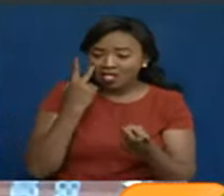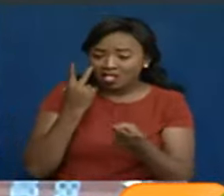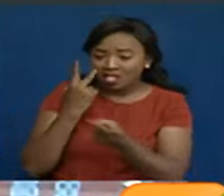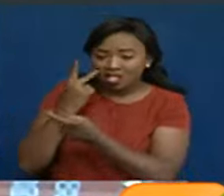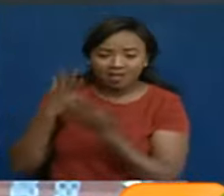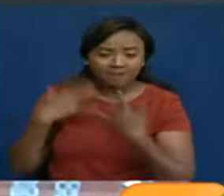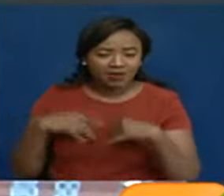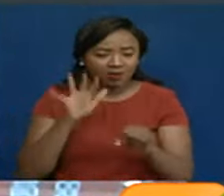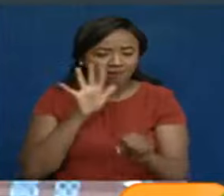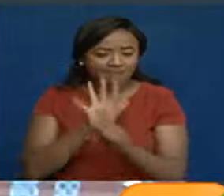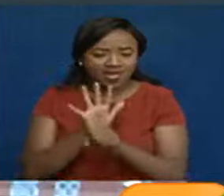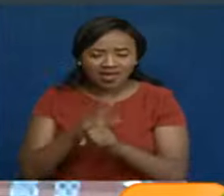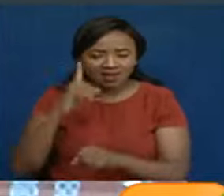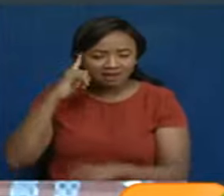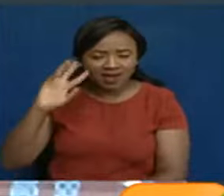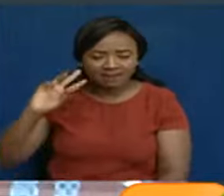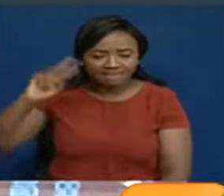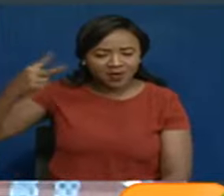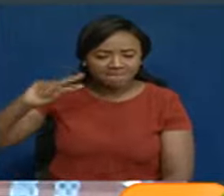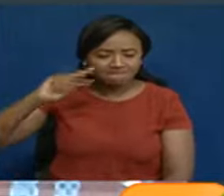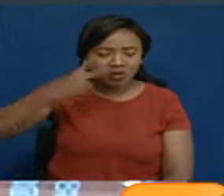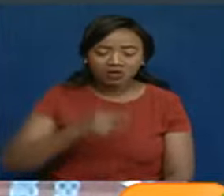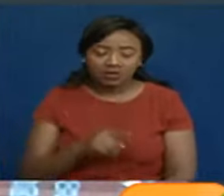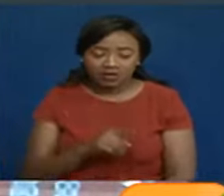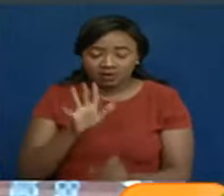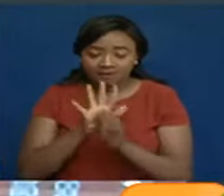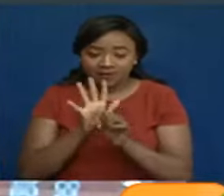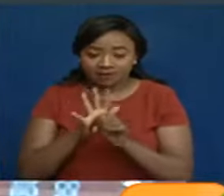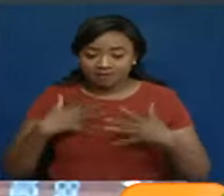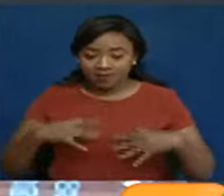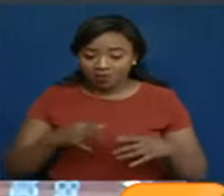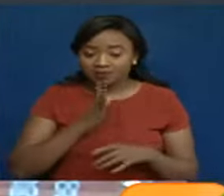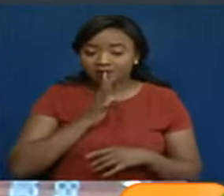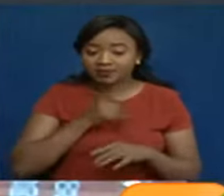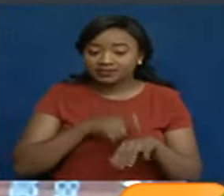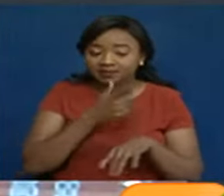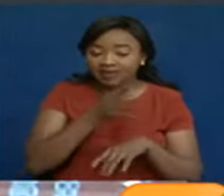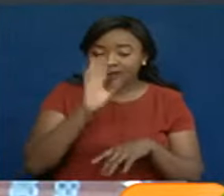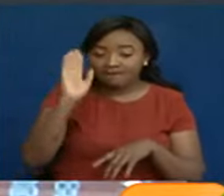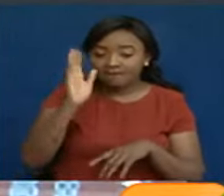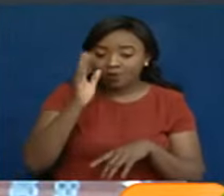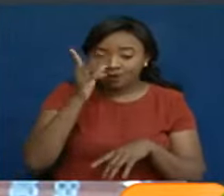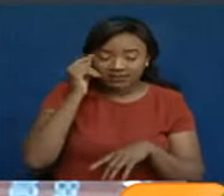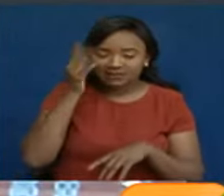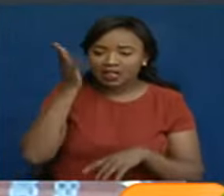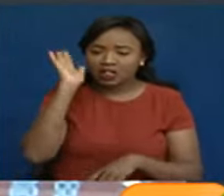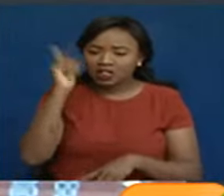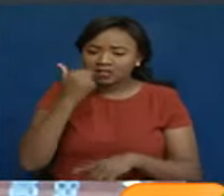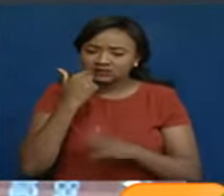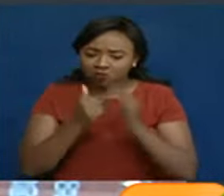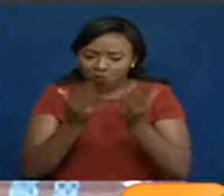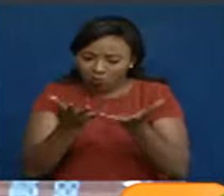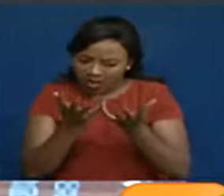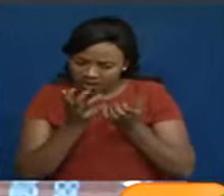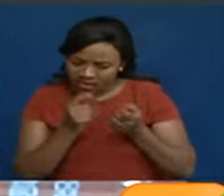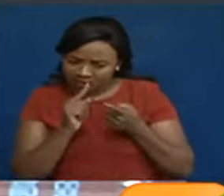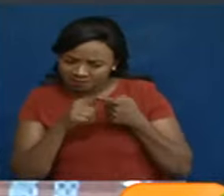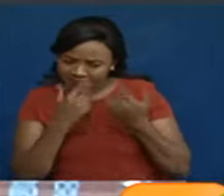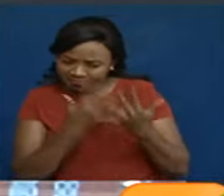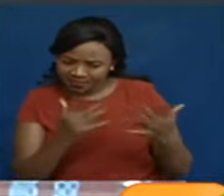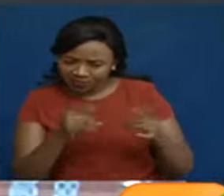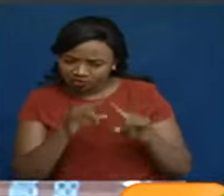akili. Wakiongea huko Mombasa, wataalamu katika sekta hii wamedai kuwa ukosefu wa vifaa hasa vinavyoweza kupima ugonjwa sukari